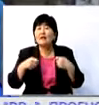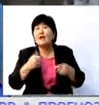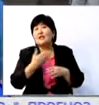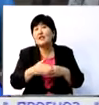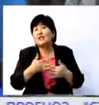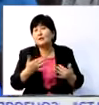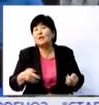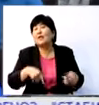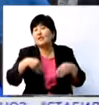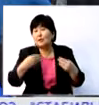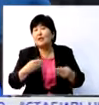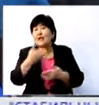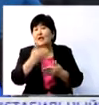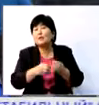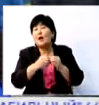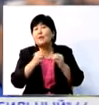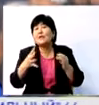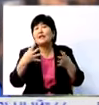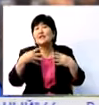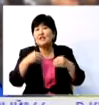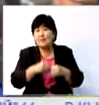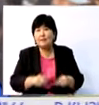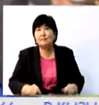Часть продуктов передали по спискам 15 семьям.